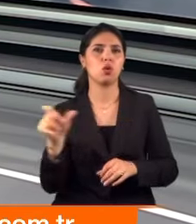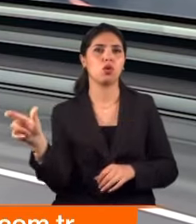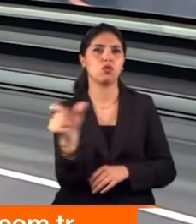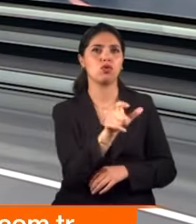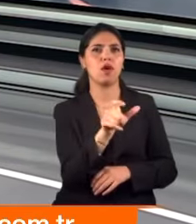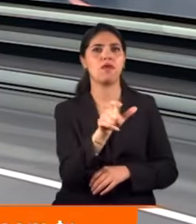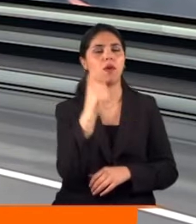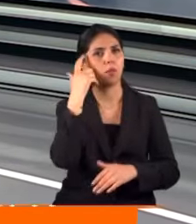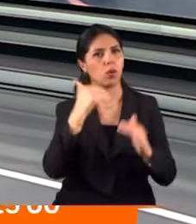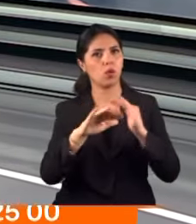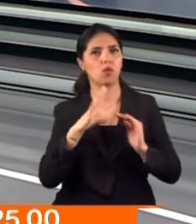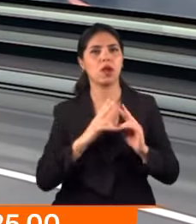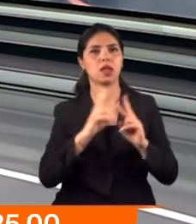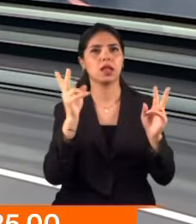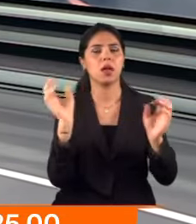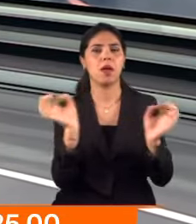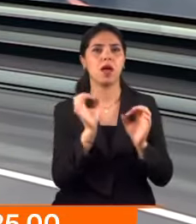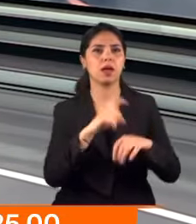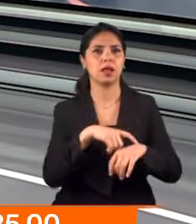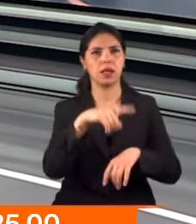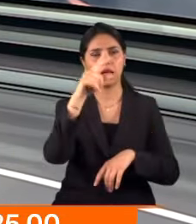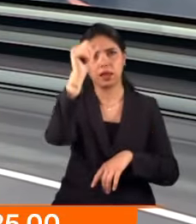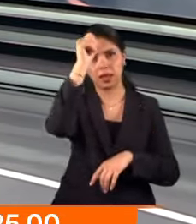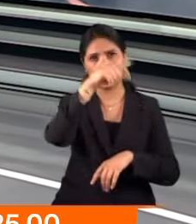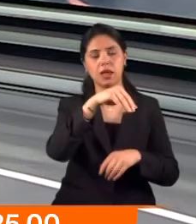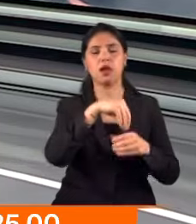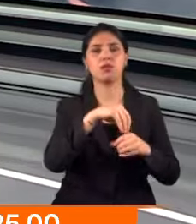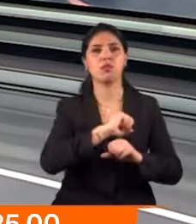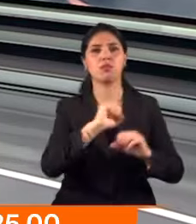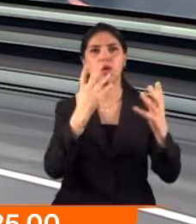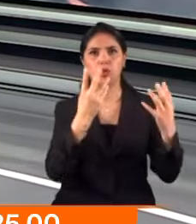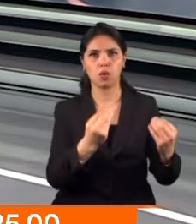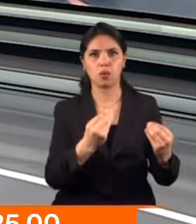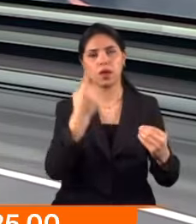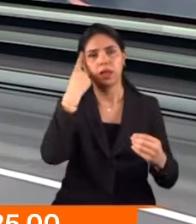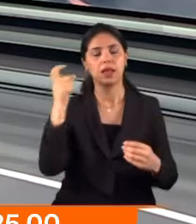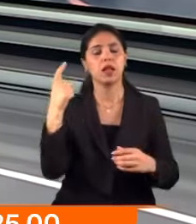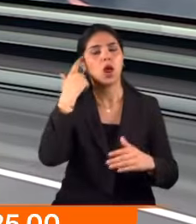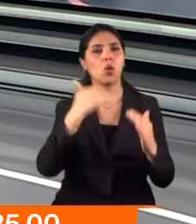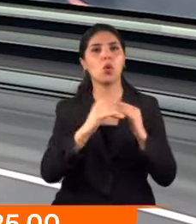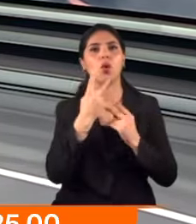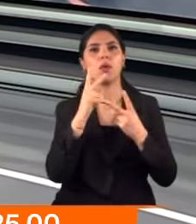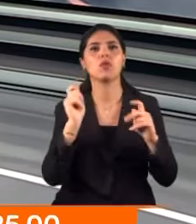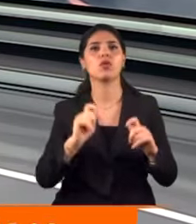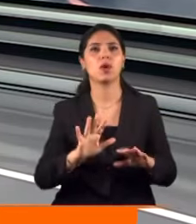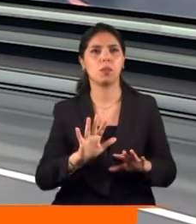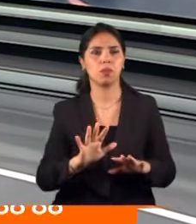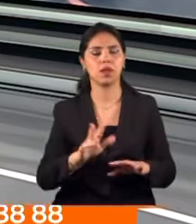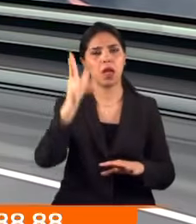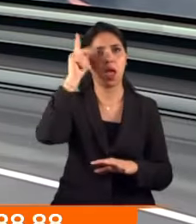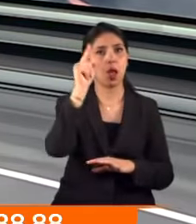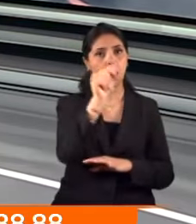da yapılan süreçte sabaha karşı İran semalarında patlamalar oldu. Tel Aviv yorum yapmadı ama hamisi